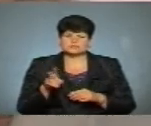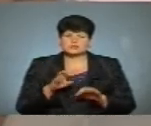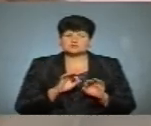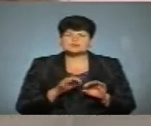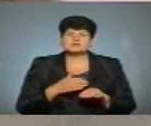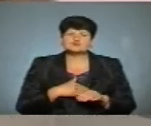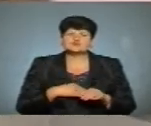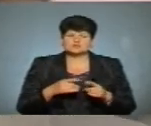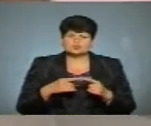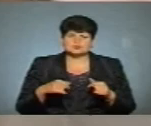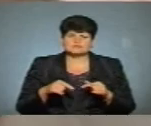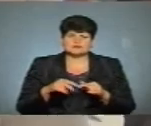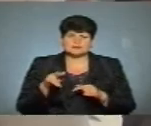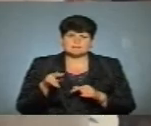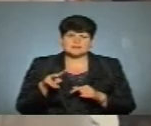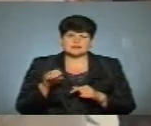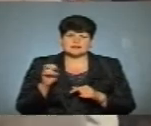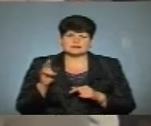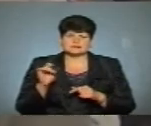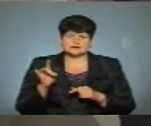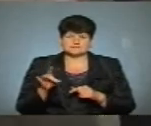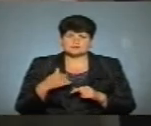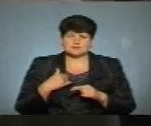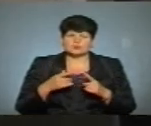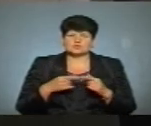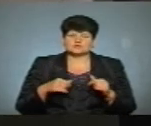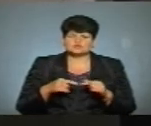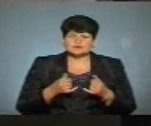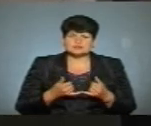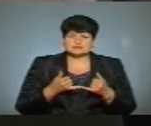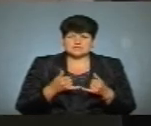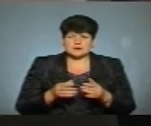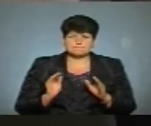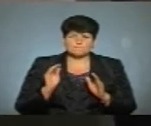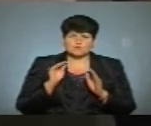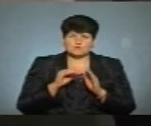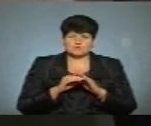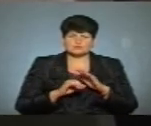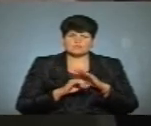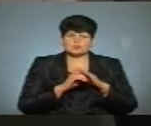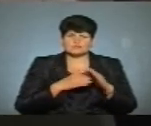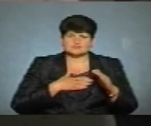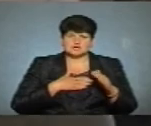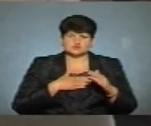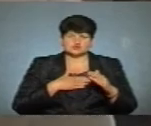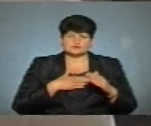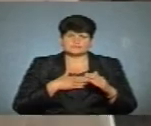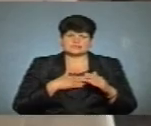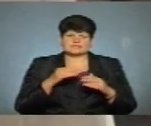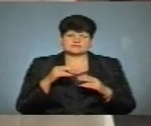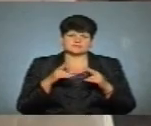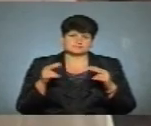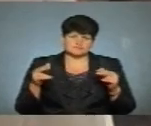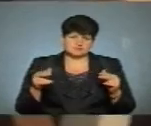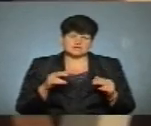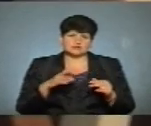чого організували пленер. Цей пленер ми організували для поповнення фондів нашого заповідника і для духовного